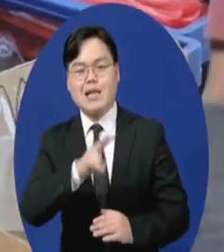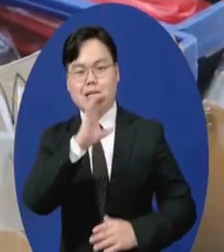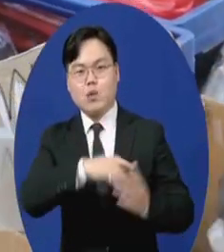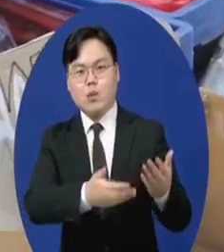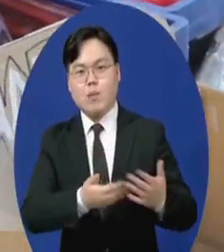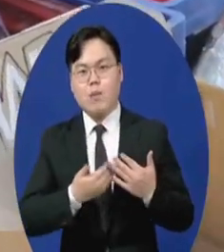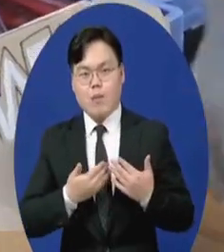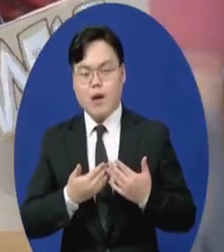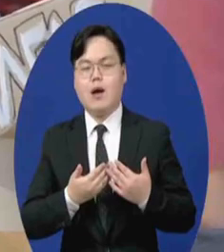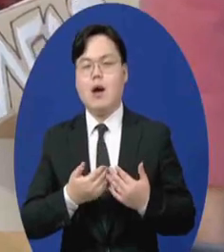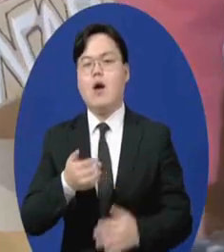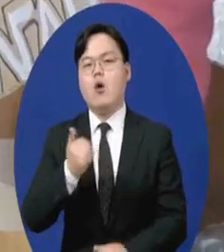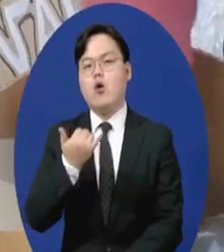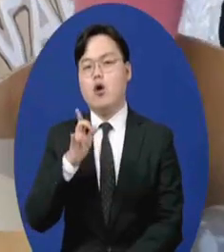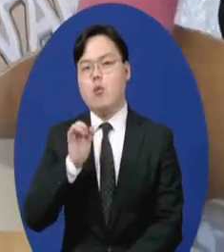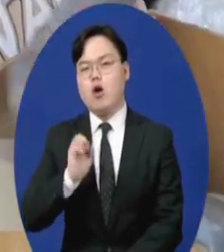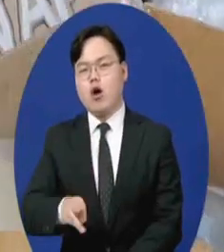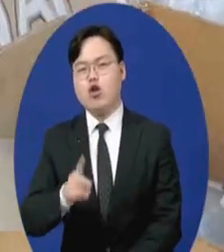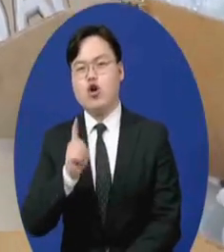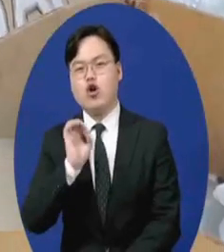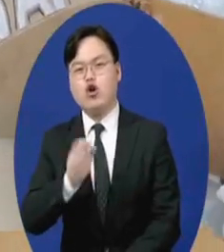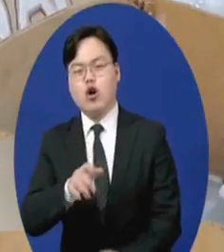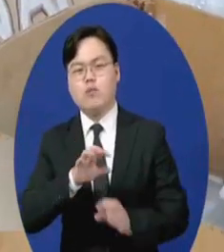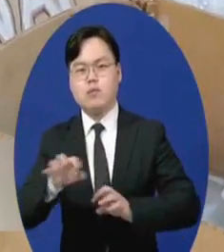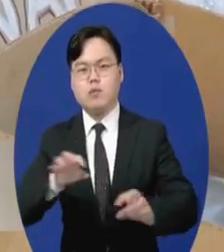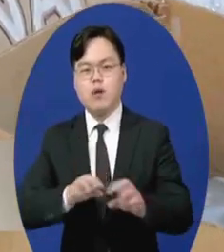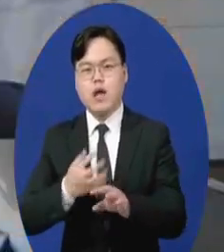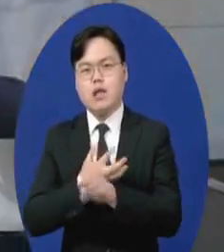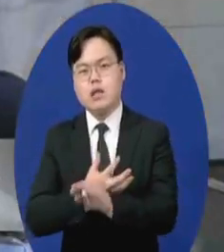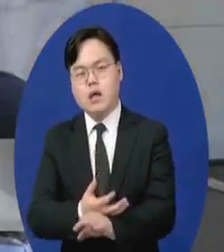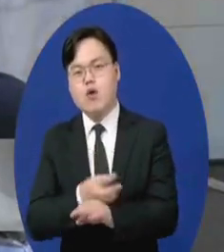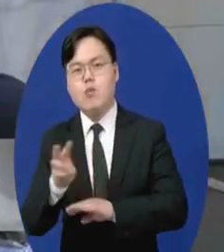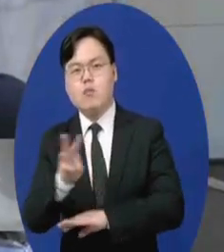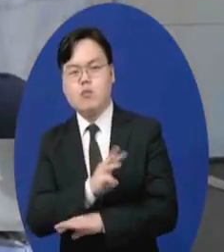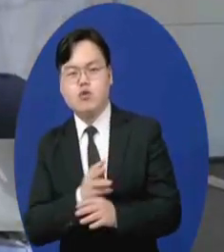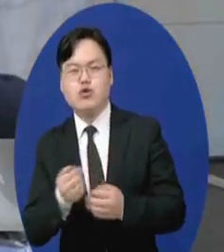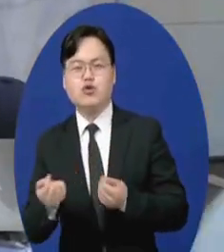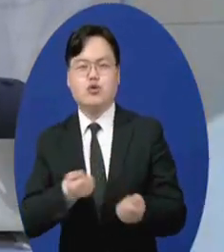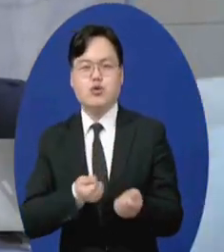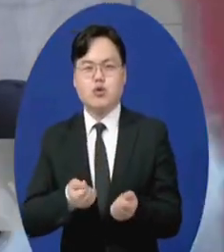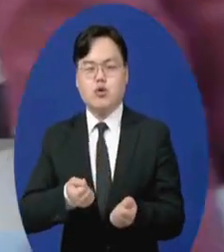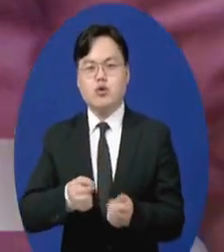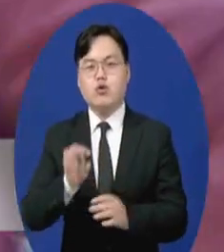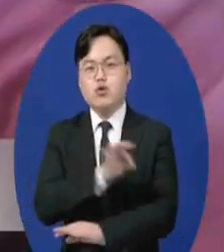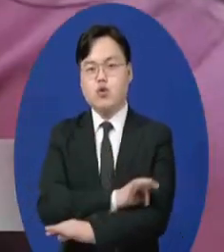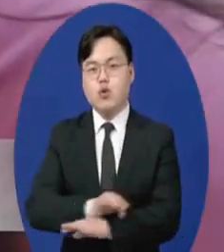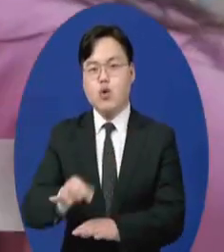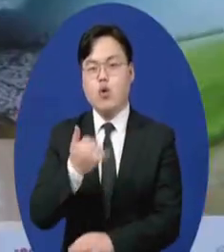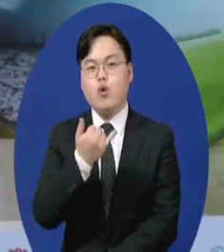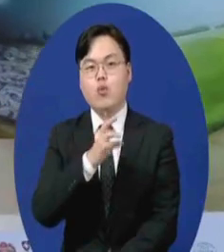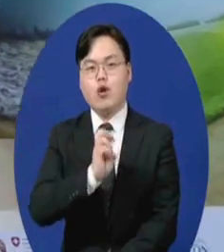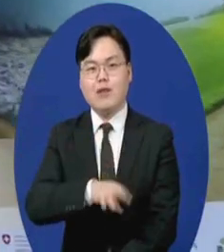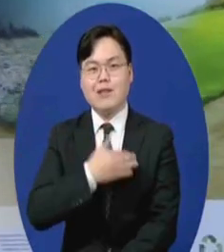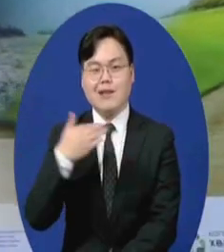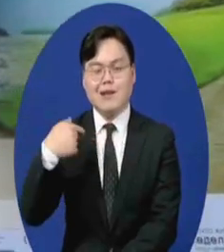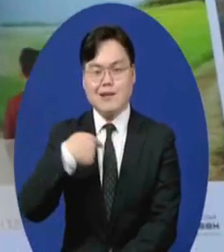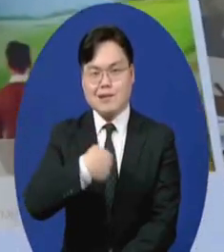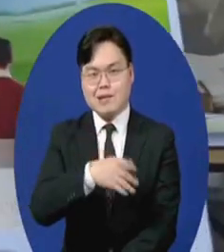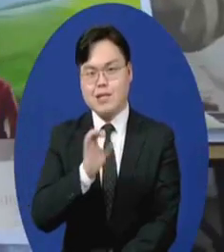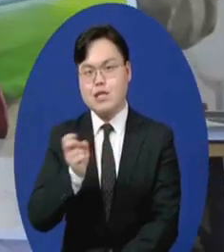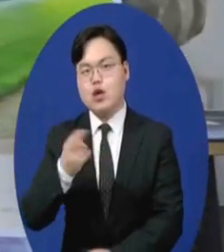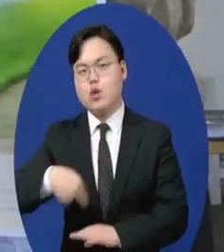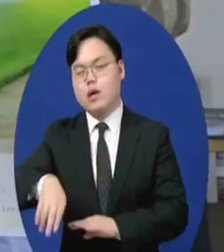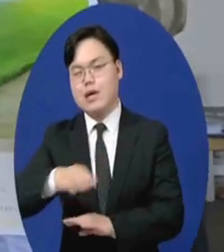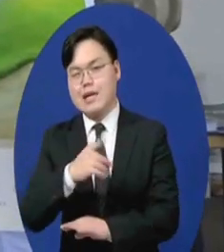байгаа Улаанбаатар хотын ахуй хог хаягдлын цуглуулалт хэвэрлтийн менежмент төсөл Улаанбаатар хотын захирагчийн ажлын алба Сонгон Нарийн Дүүргийн засаг